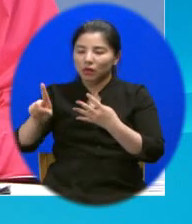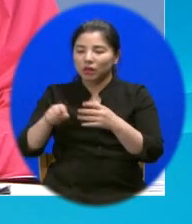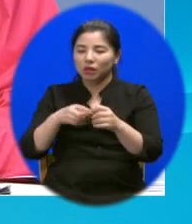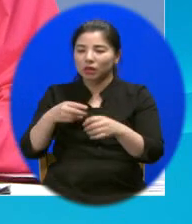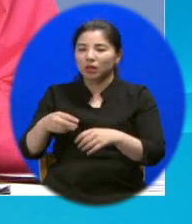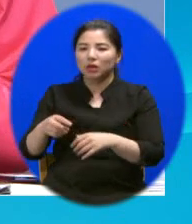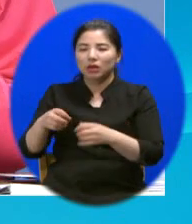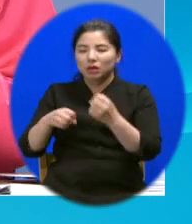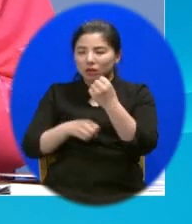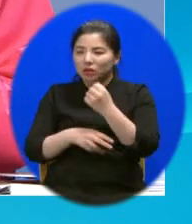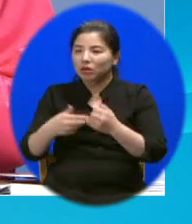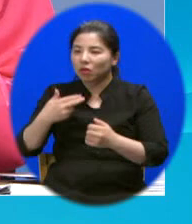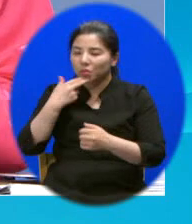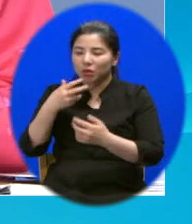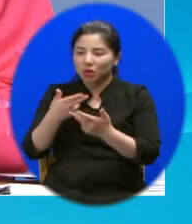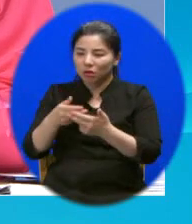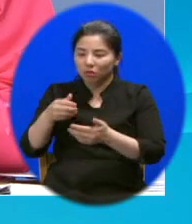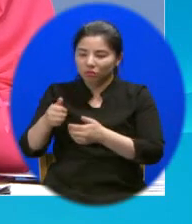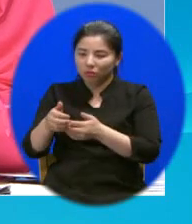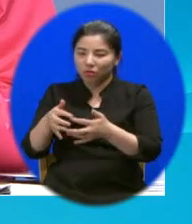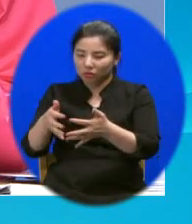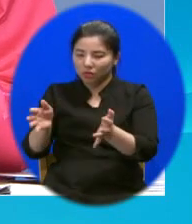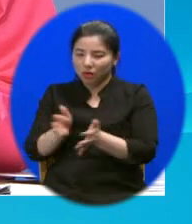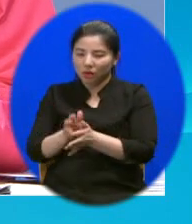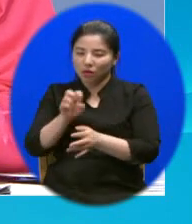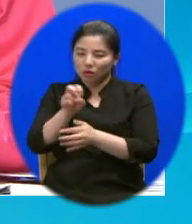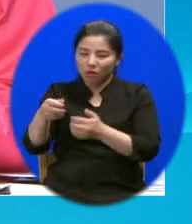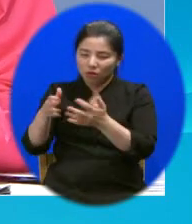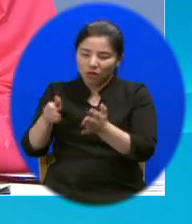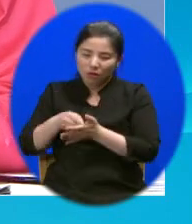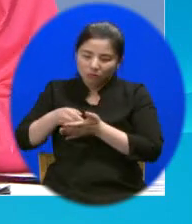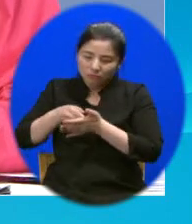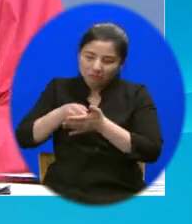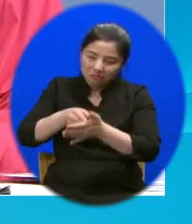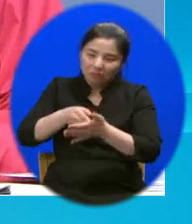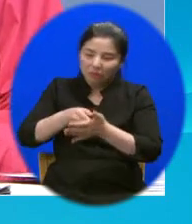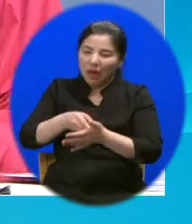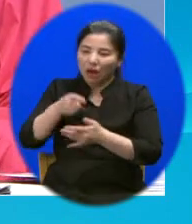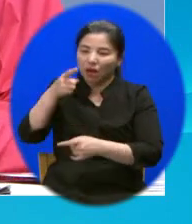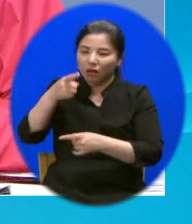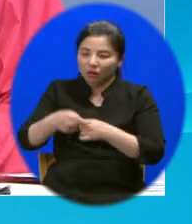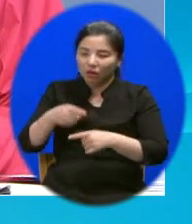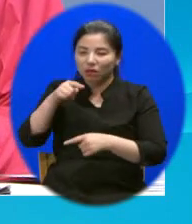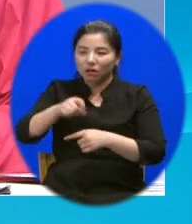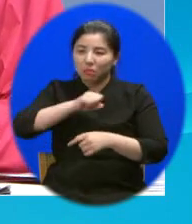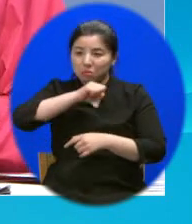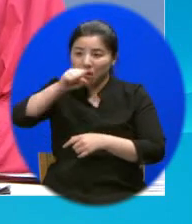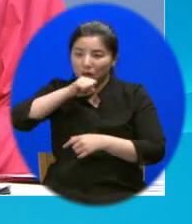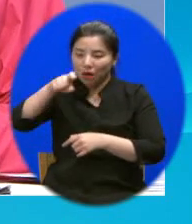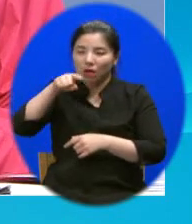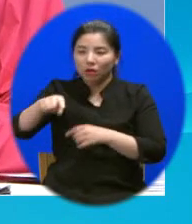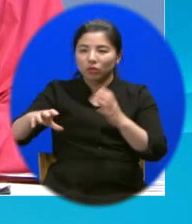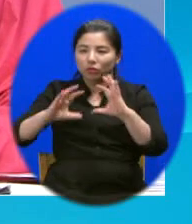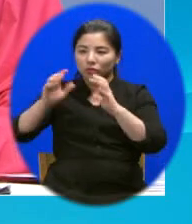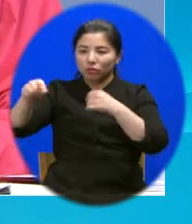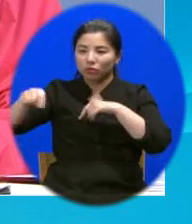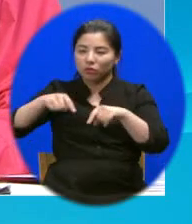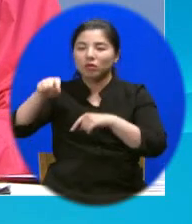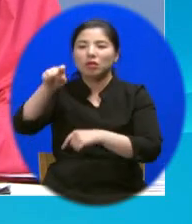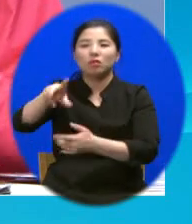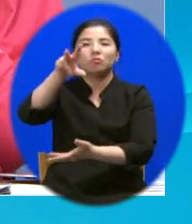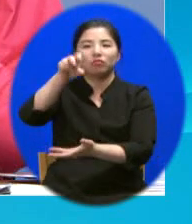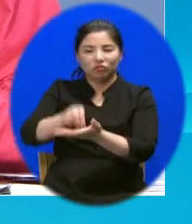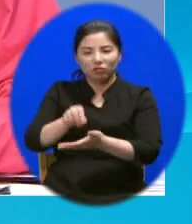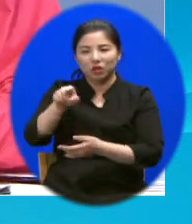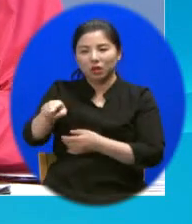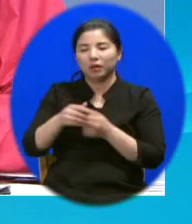없는 협의체로 여당이 밀어 붙여서 이렇게 패스트 트랙으로 이렇게 통과시킨 이 국정 운영 자체가 문제가 되는